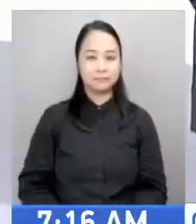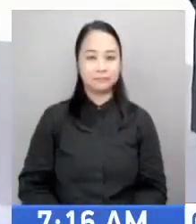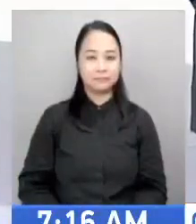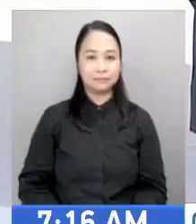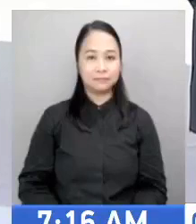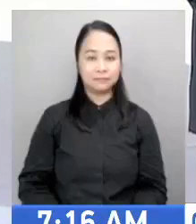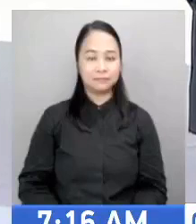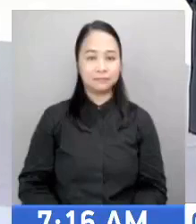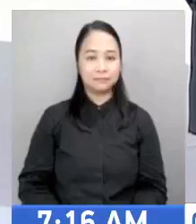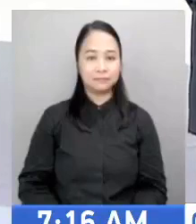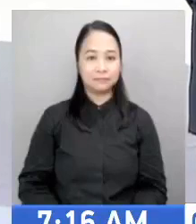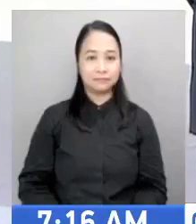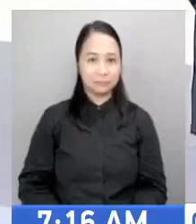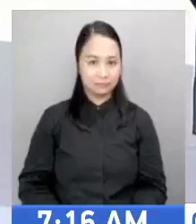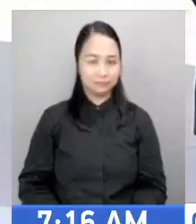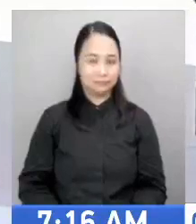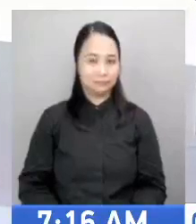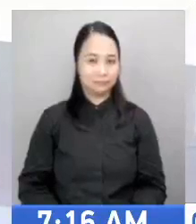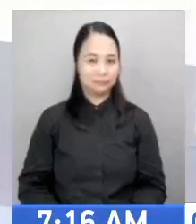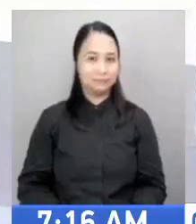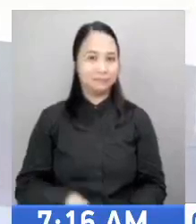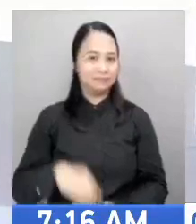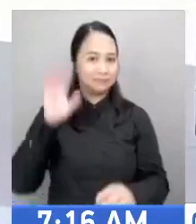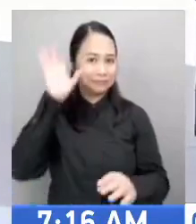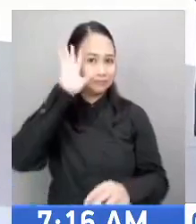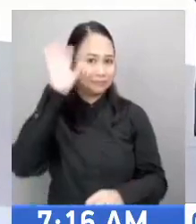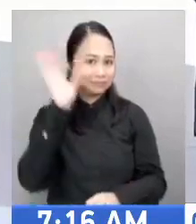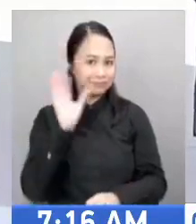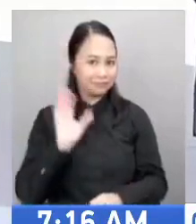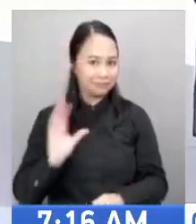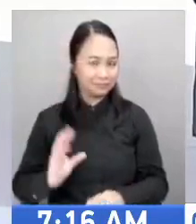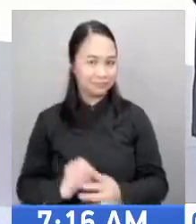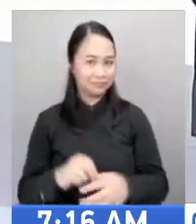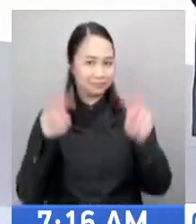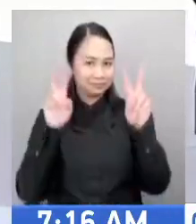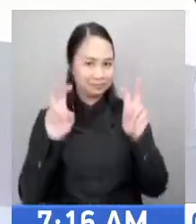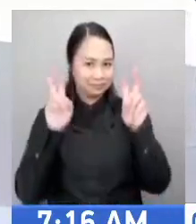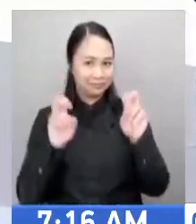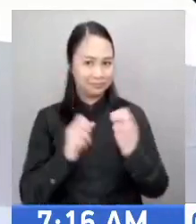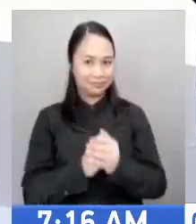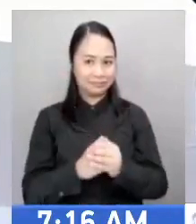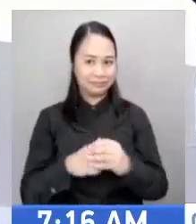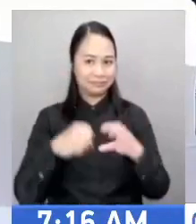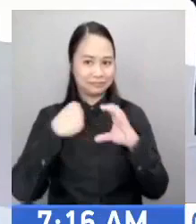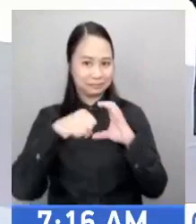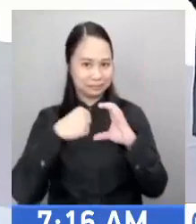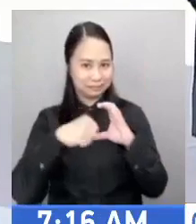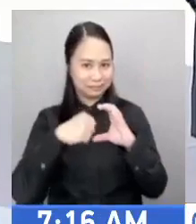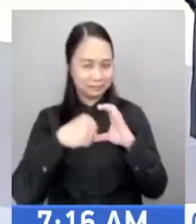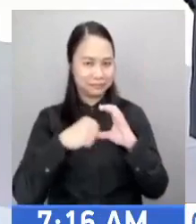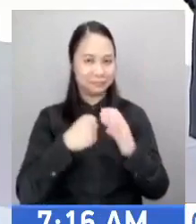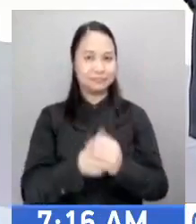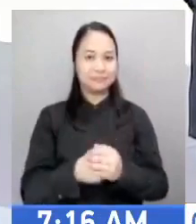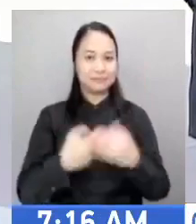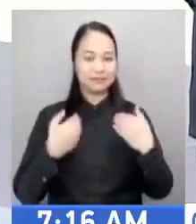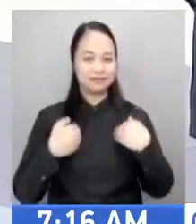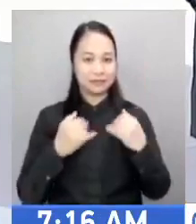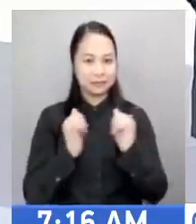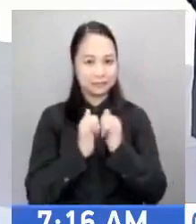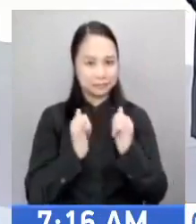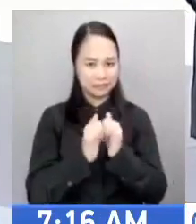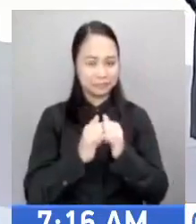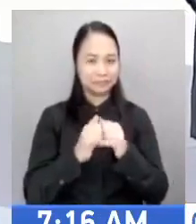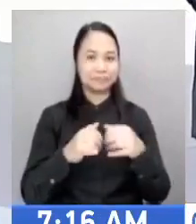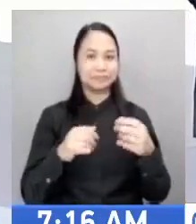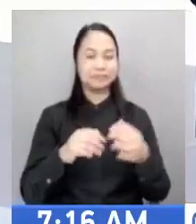Kakaiba ang trick or treat sa Camarines-U na nagbigay saya sa mga bata at maging sa matatanda. Sa Iloilo naman, nahuli ka ang pambubugbog ng